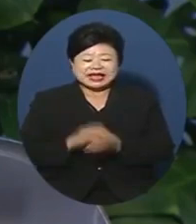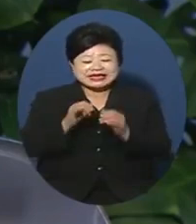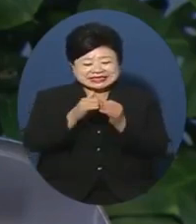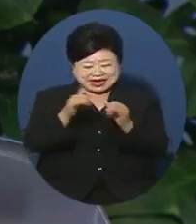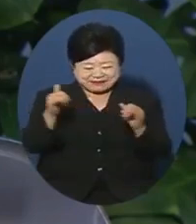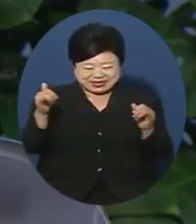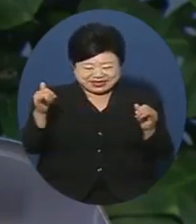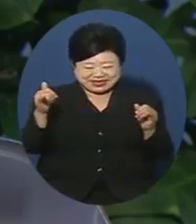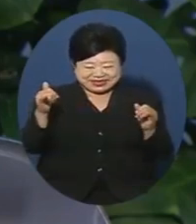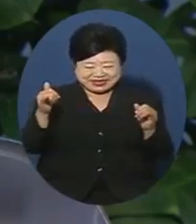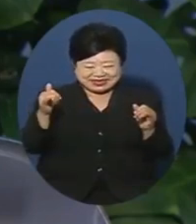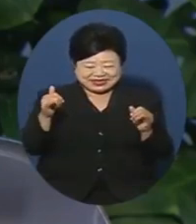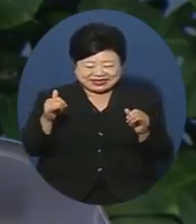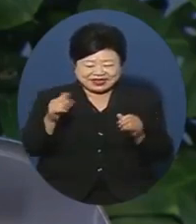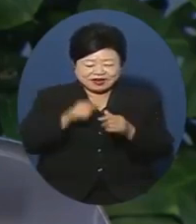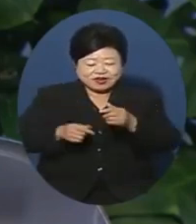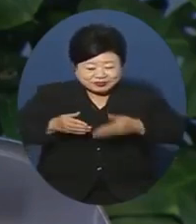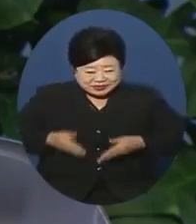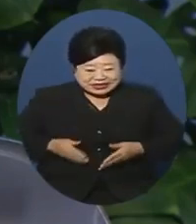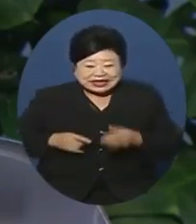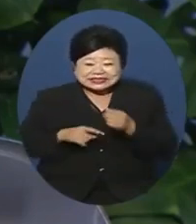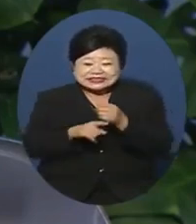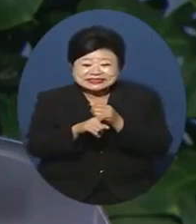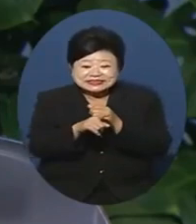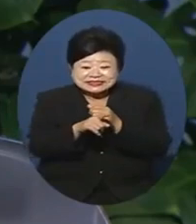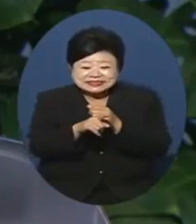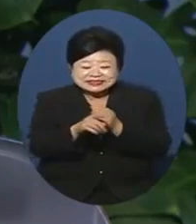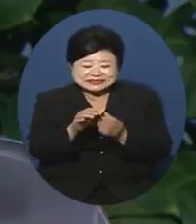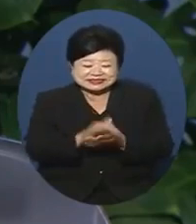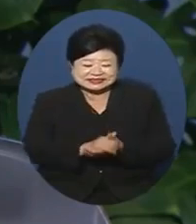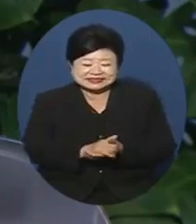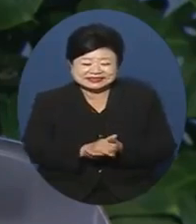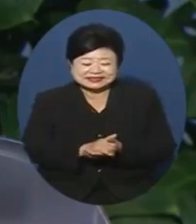사람이 중생한다는 것은